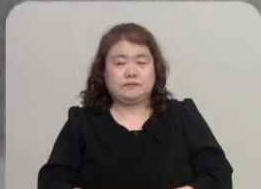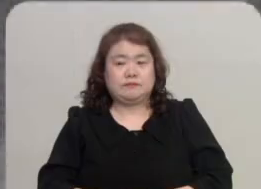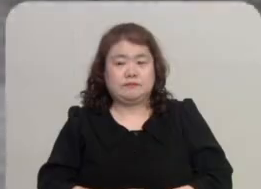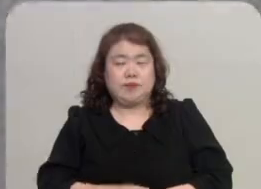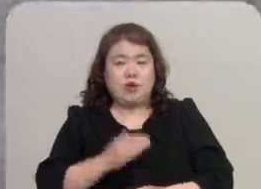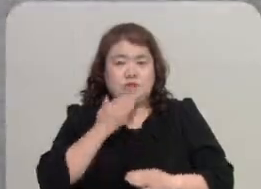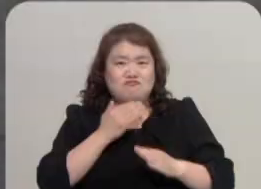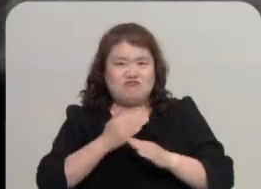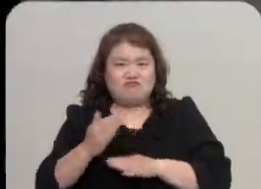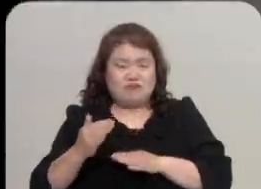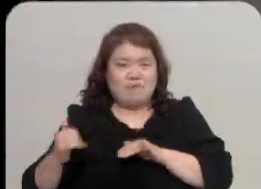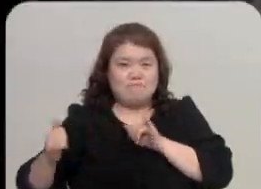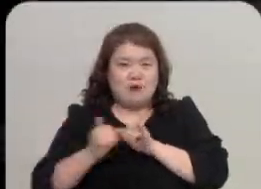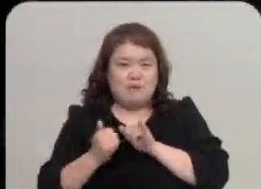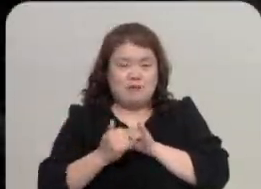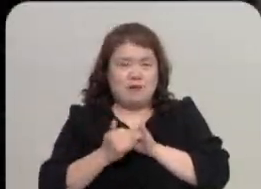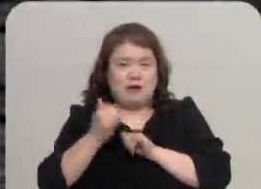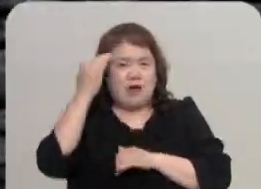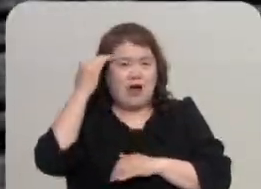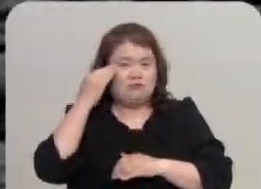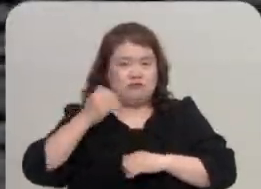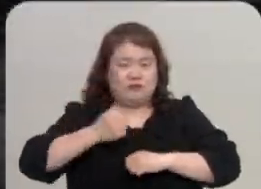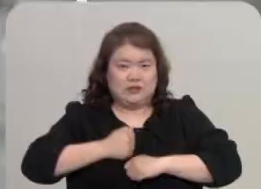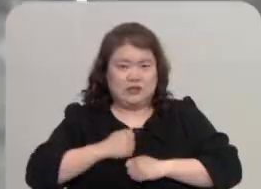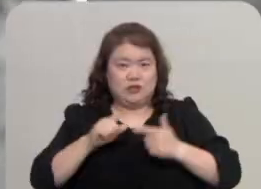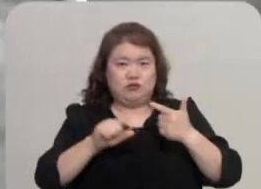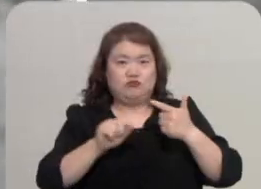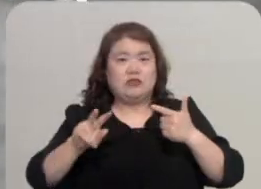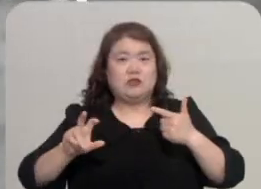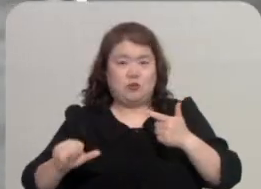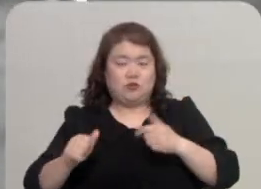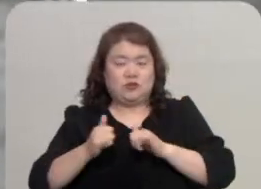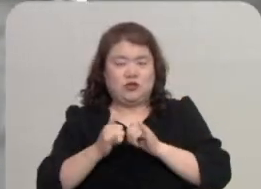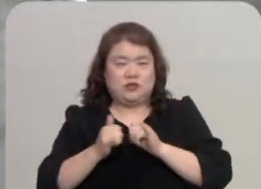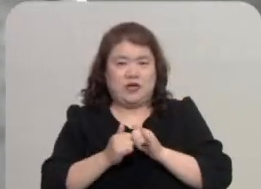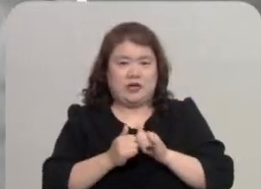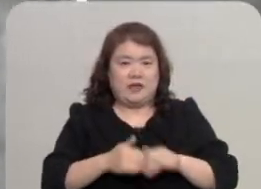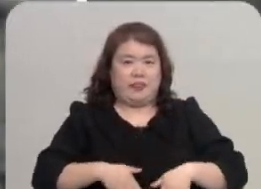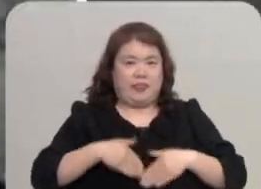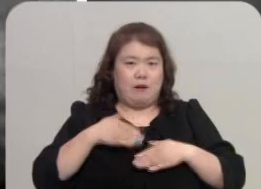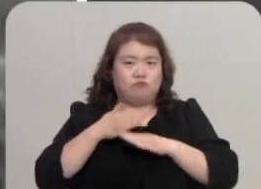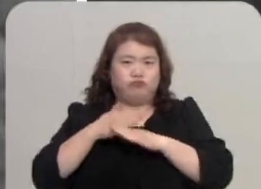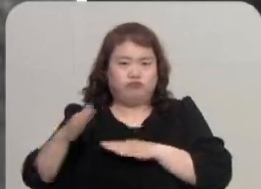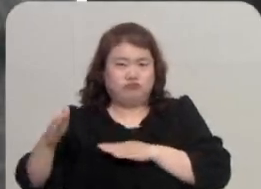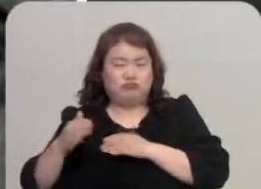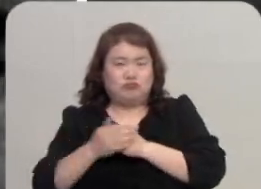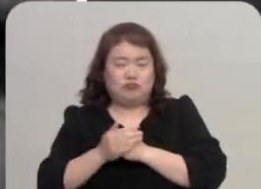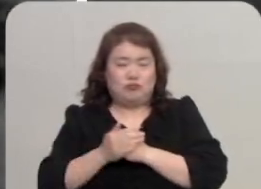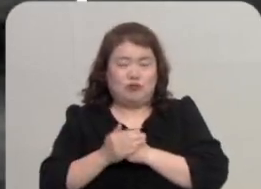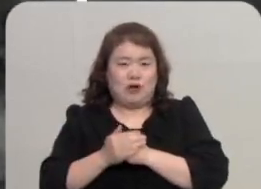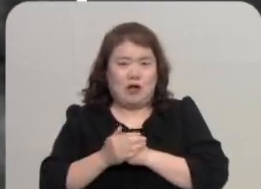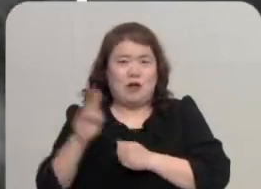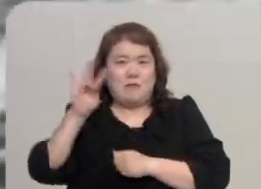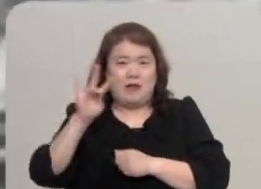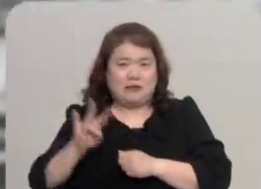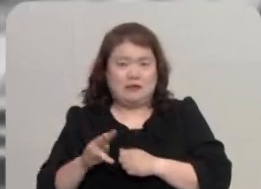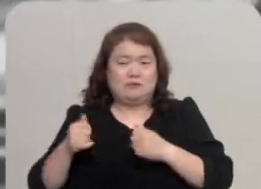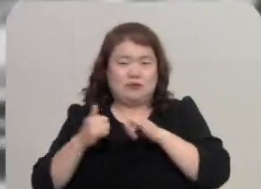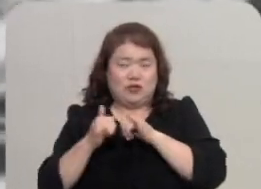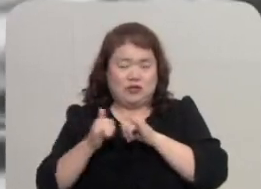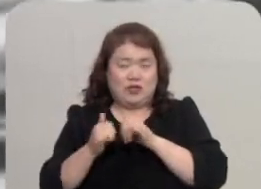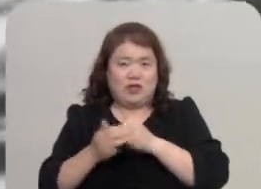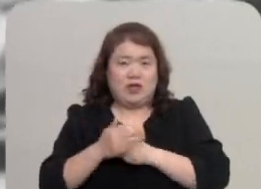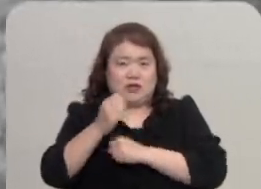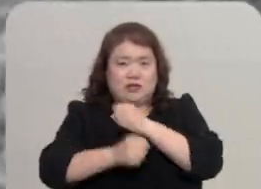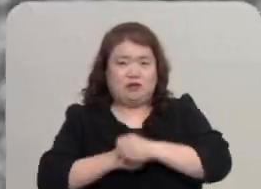북한의 침략에 맞서 대한민국을 지켜낸 6.25 전쟁. 역시 남과 북으로 갈려 총뿌리를 겨눈 베트남 전쟁.